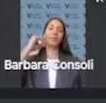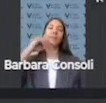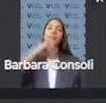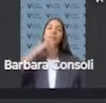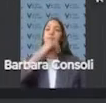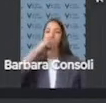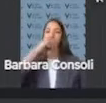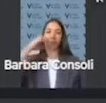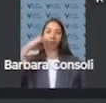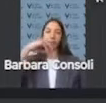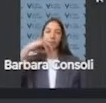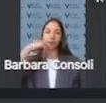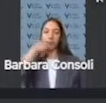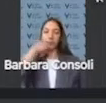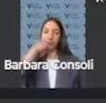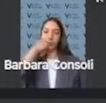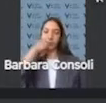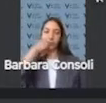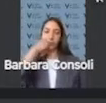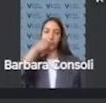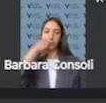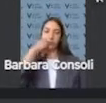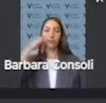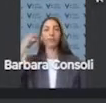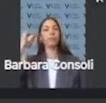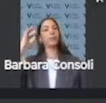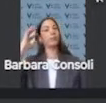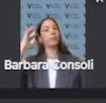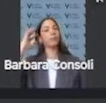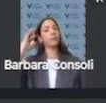se avete una qualche curiosità,